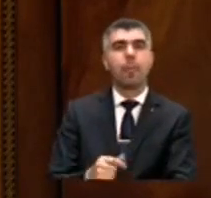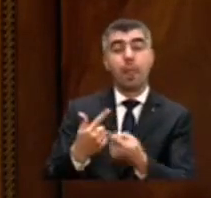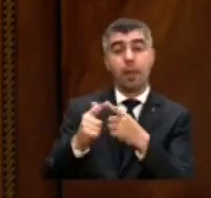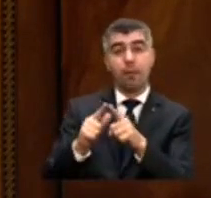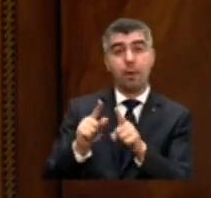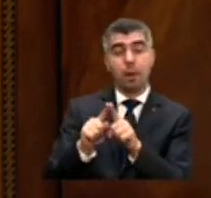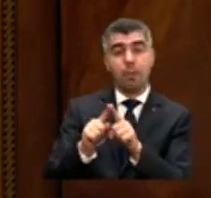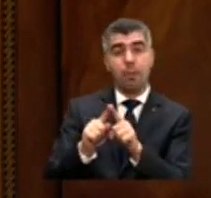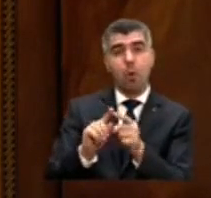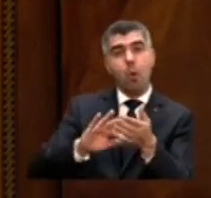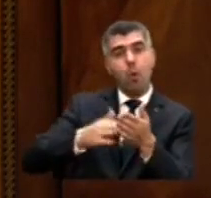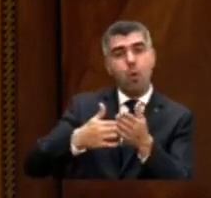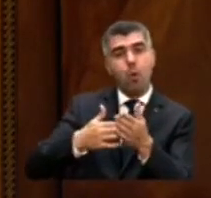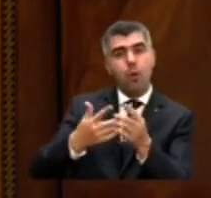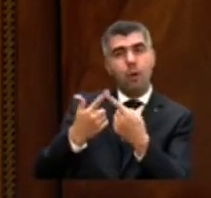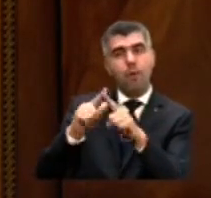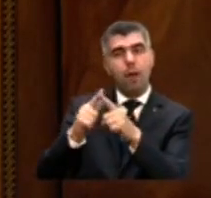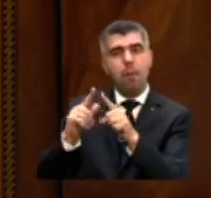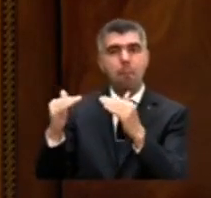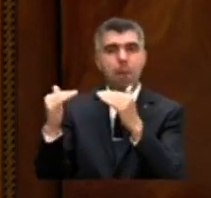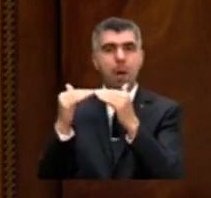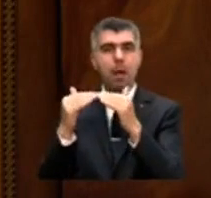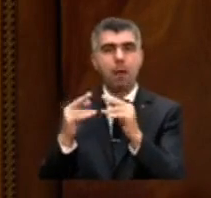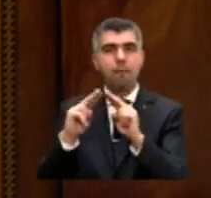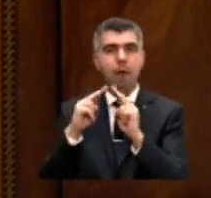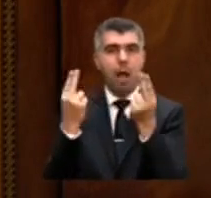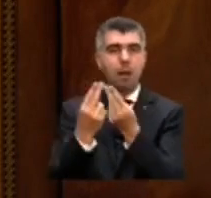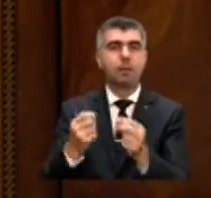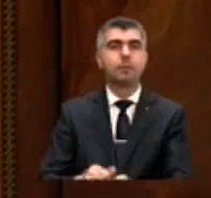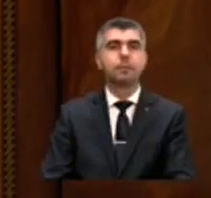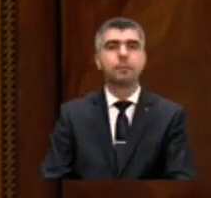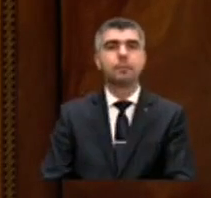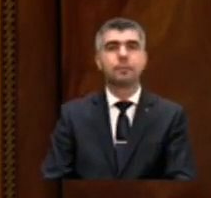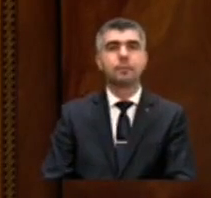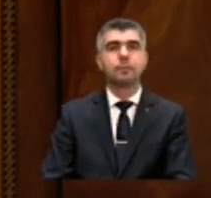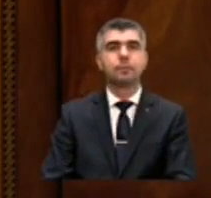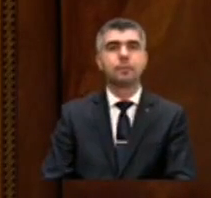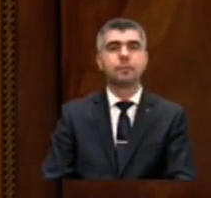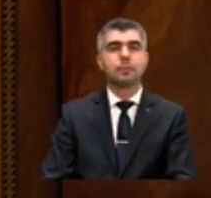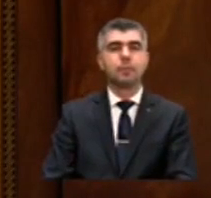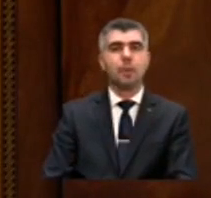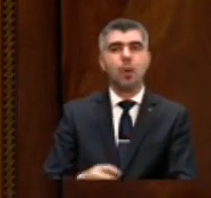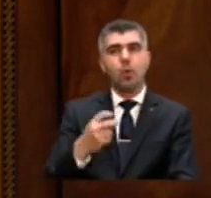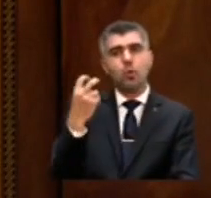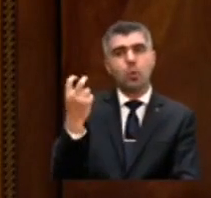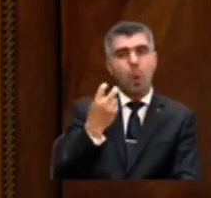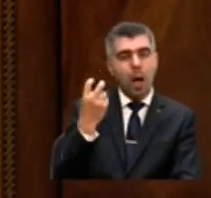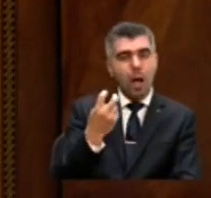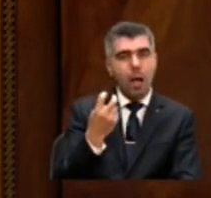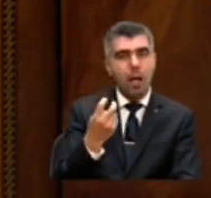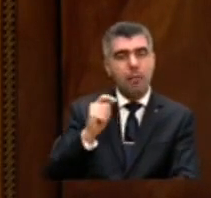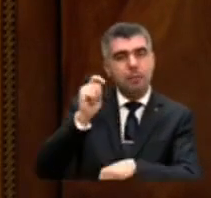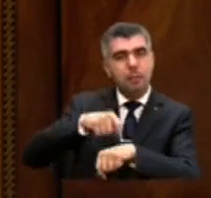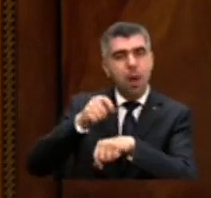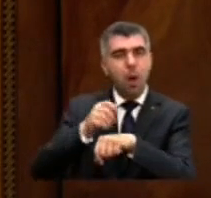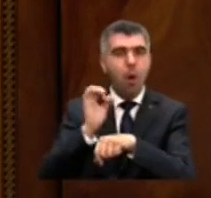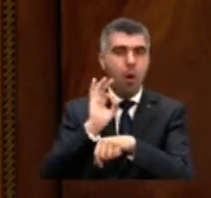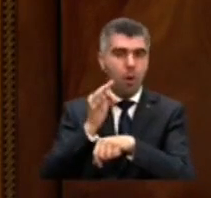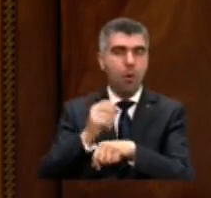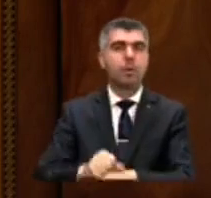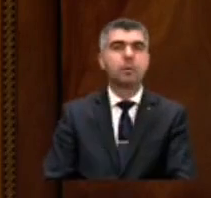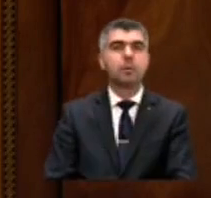تعزيز تنافسيتها العالمية. وفيما يتعلق بالسياحة والصناعة التقليدية، ستعمل الحكومة على